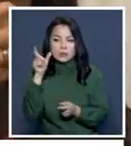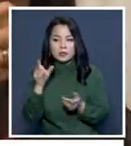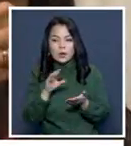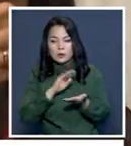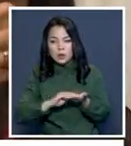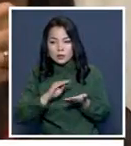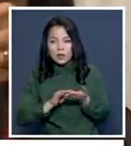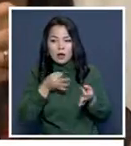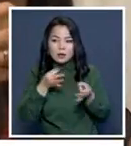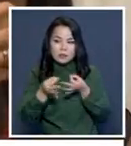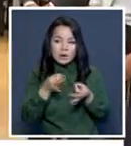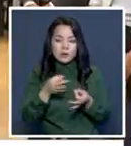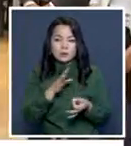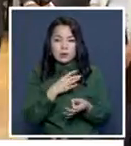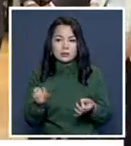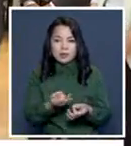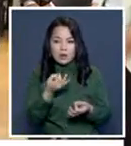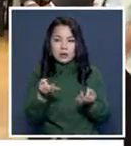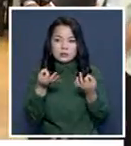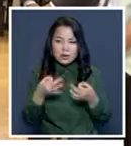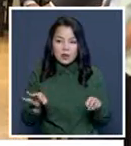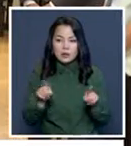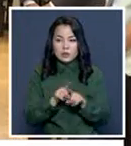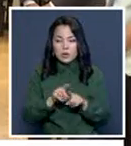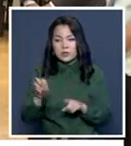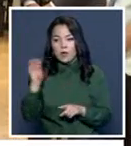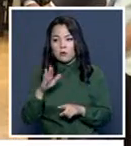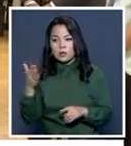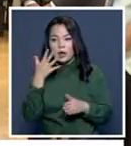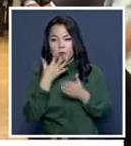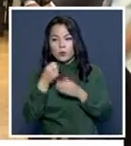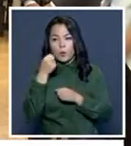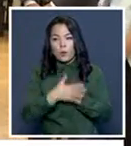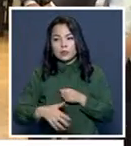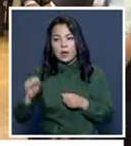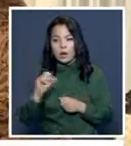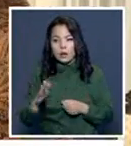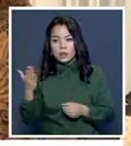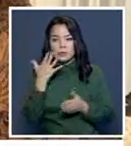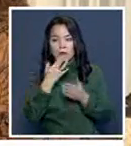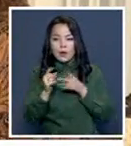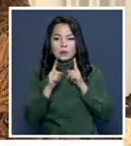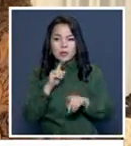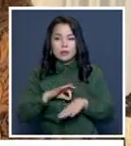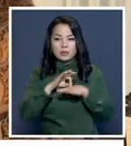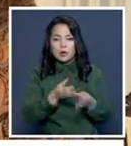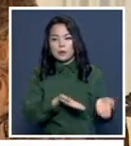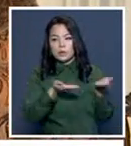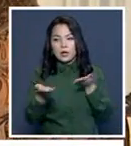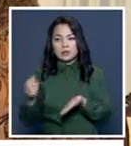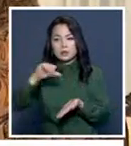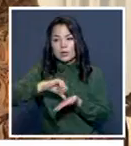біраз сұхбаттасты. Төртінші билік өкілдері ертең Еуропалық одақ Орталық Азия сыртқы істер министрлерінің отырысына қатысады. Сол